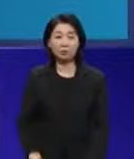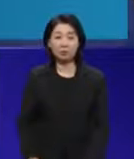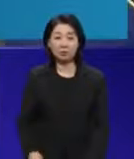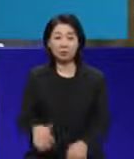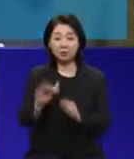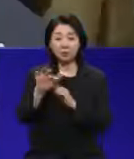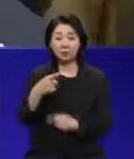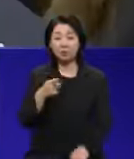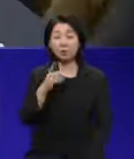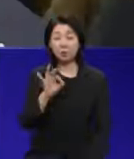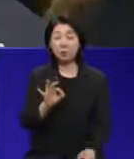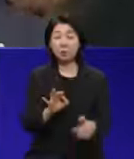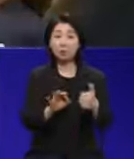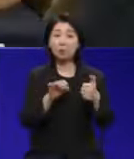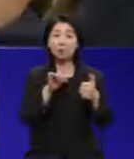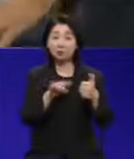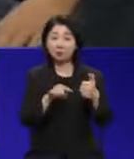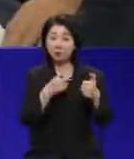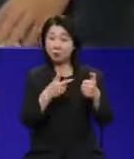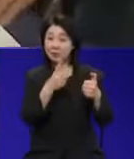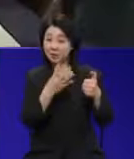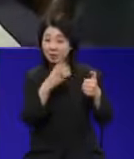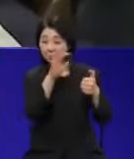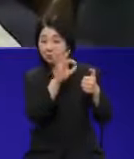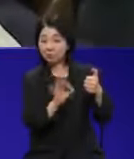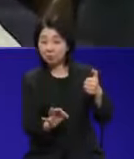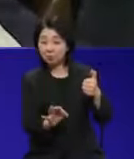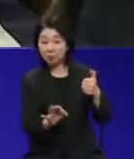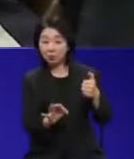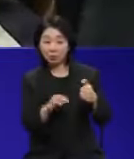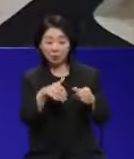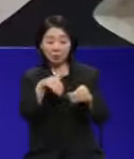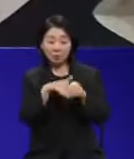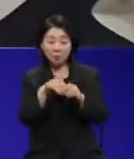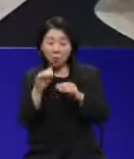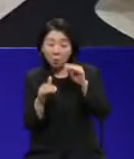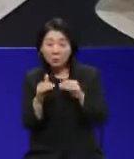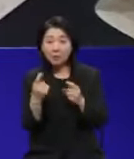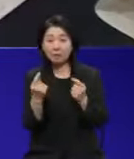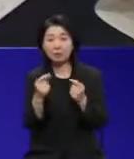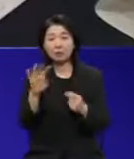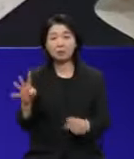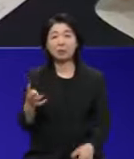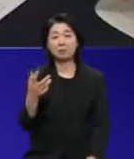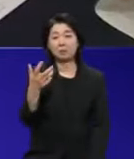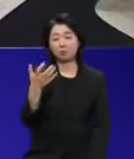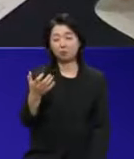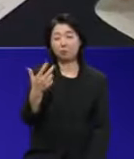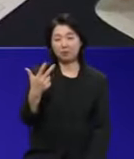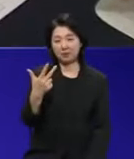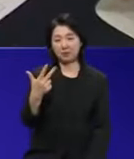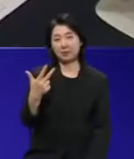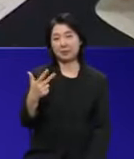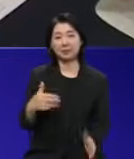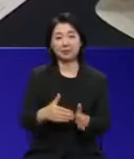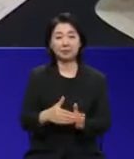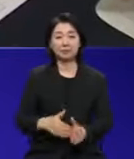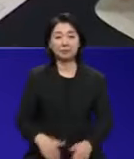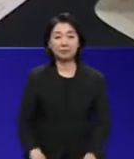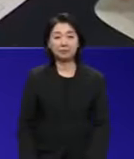50.2% 얻었는데 그 그 득표 차이는 불과 497 7표